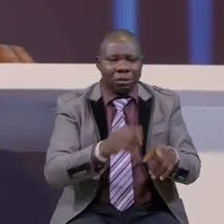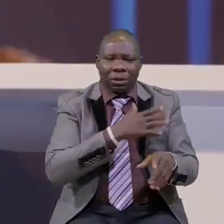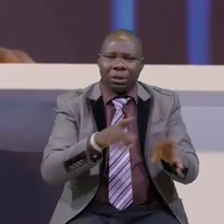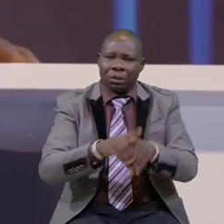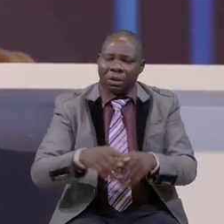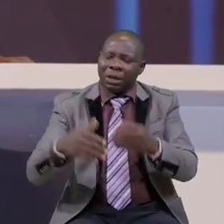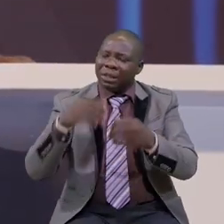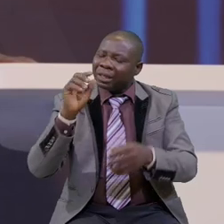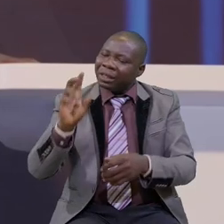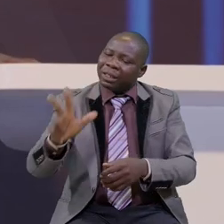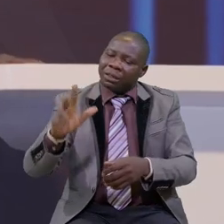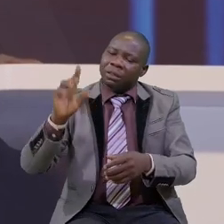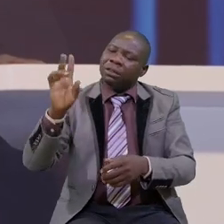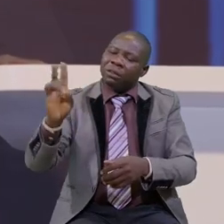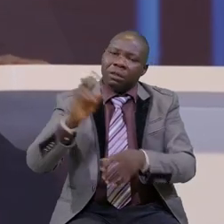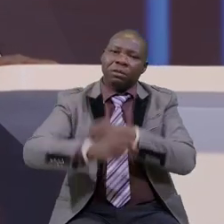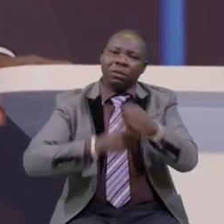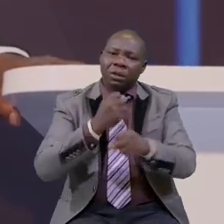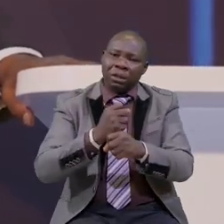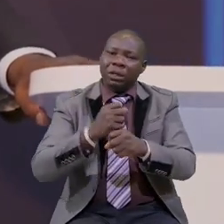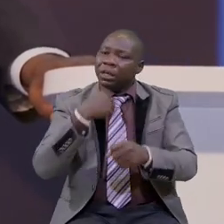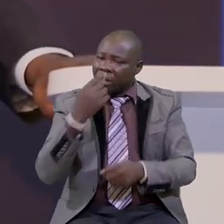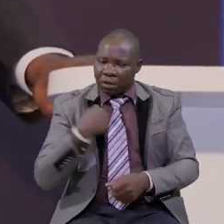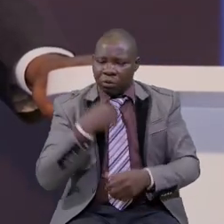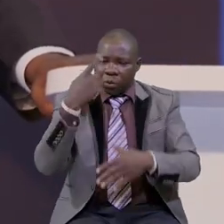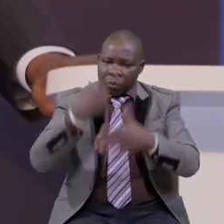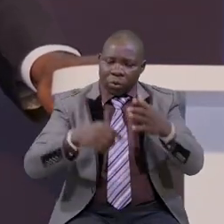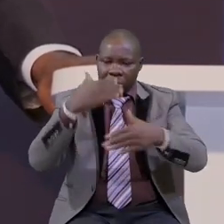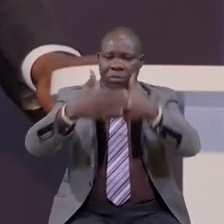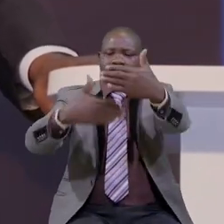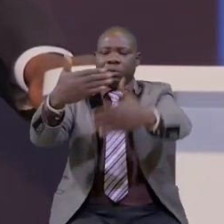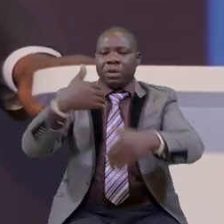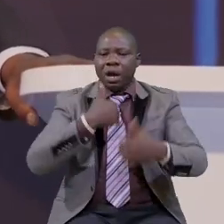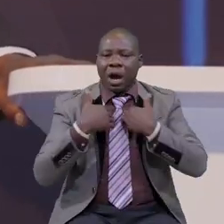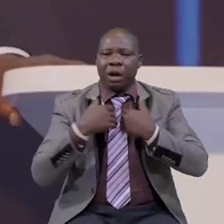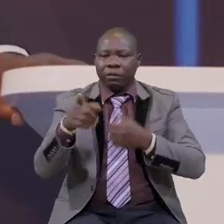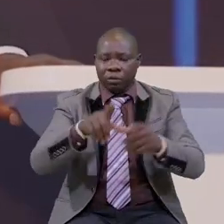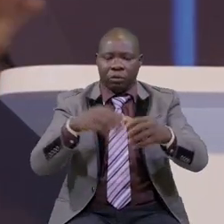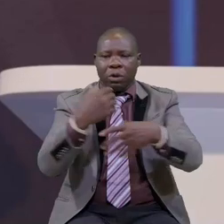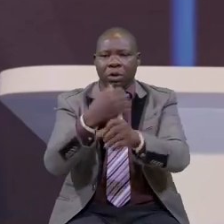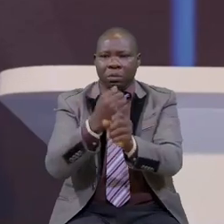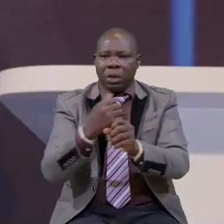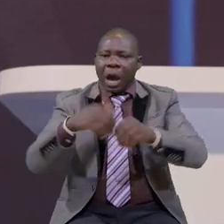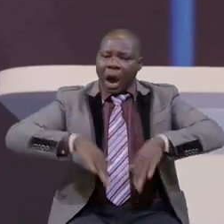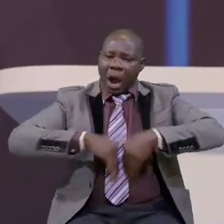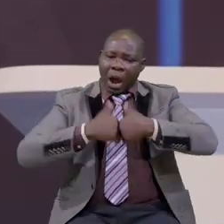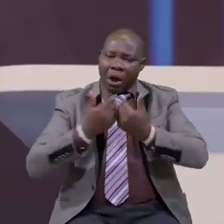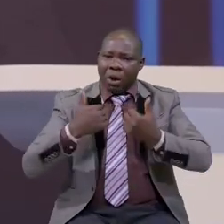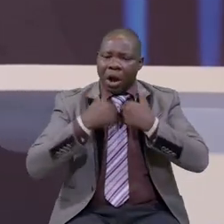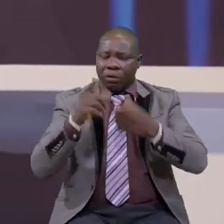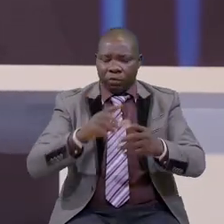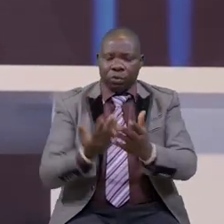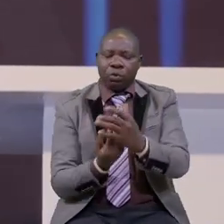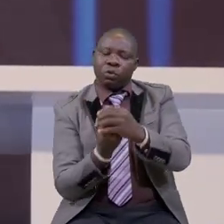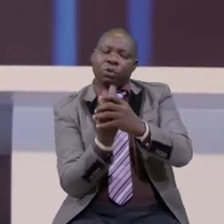les 37 ans, dis-moi, quelle amélioration as-tu eu? Est-ce que tu grandis dans le Seigneur?